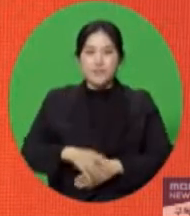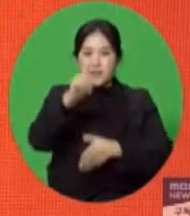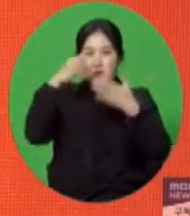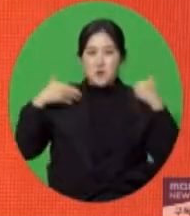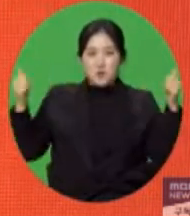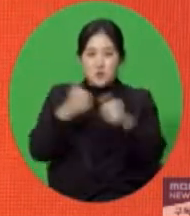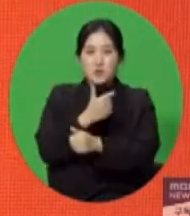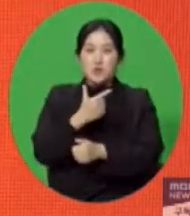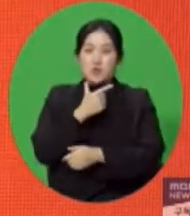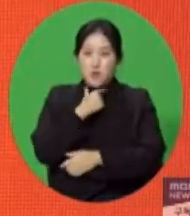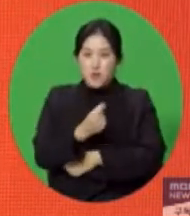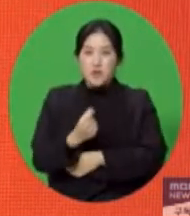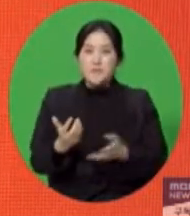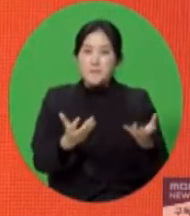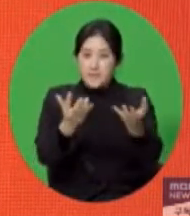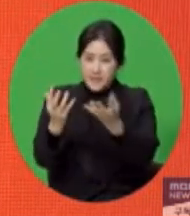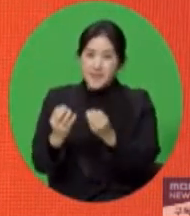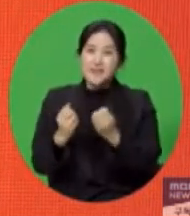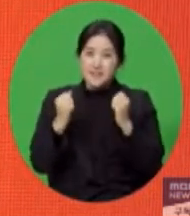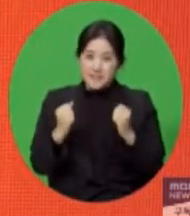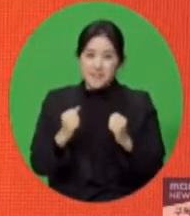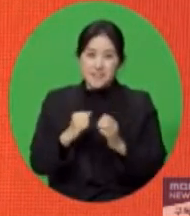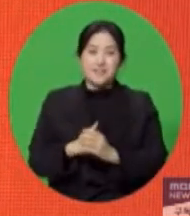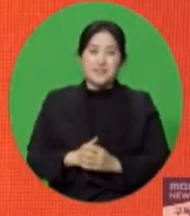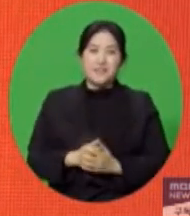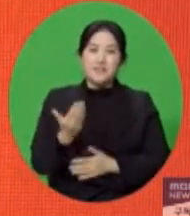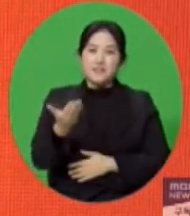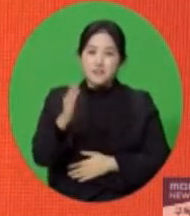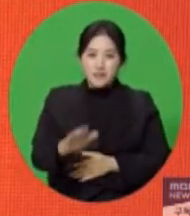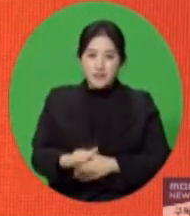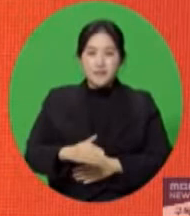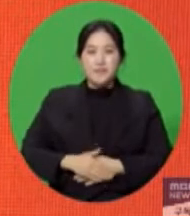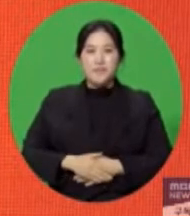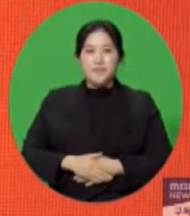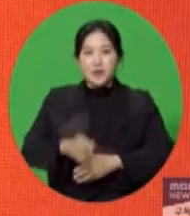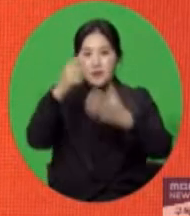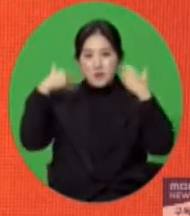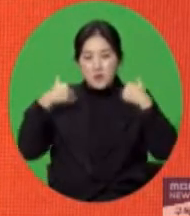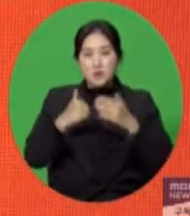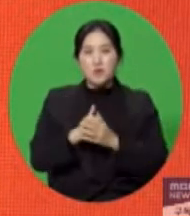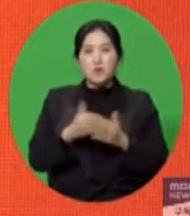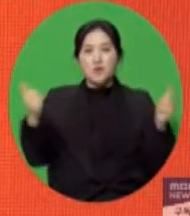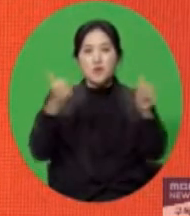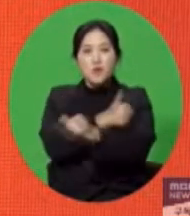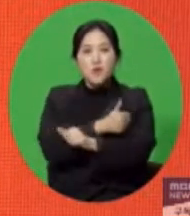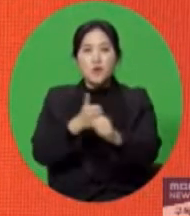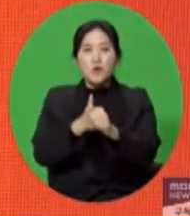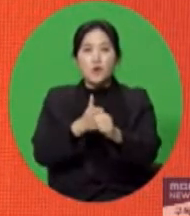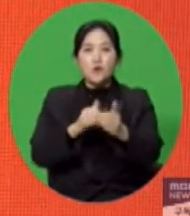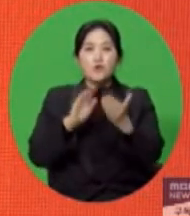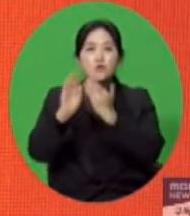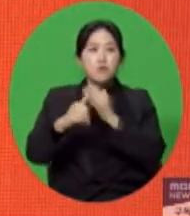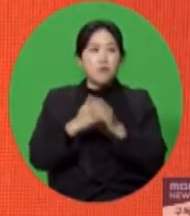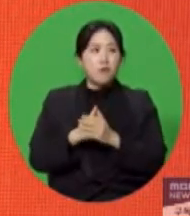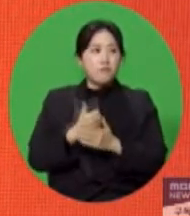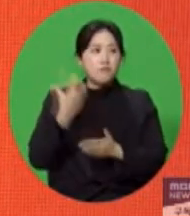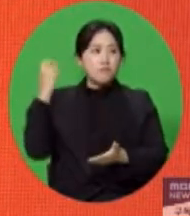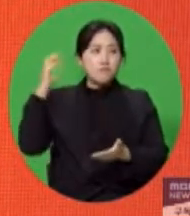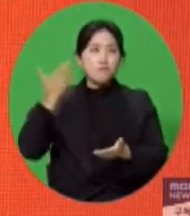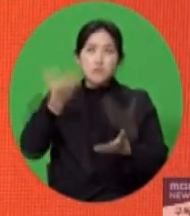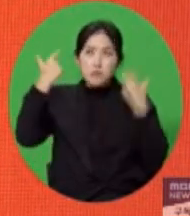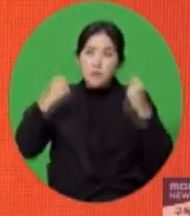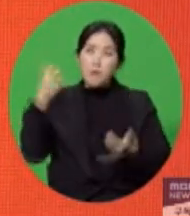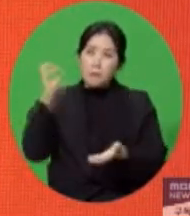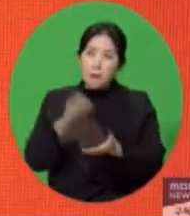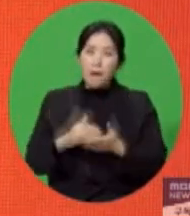정권 교체를 바라는 분이 많이 계십니다. 그런데 정권 교체 이후에 아무것도 달라지지 않으면 무슨